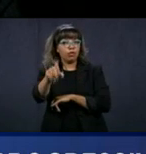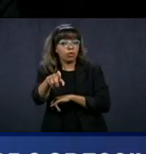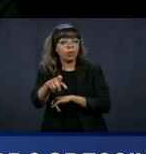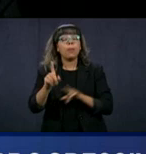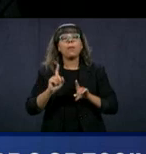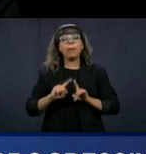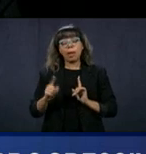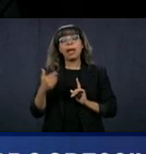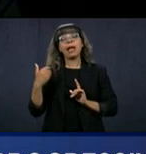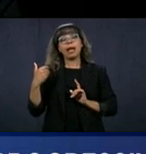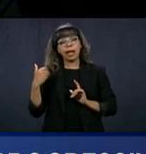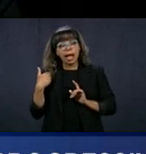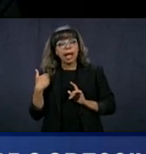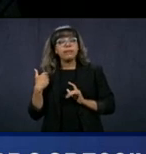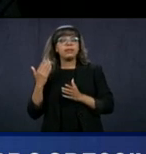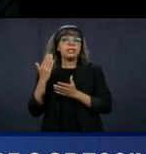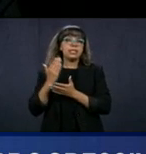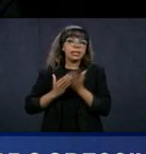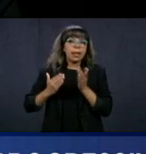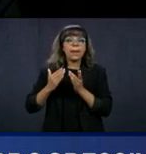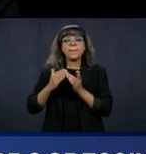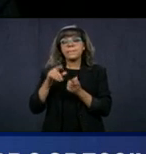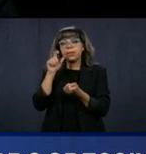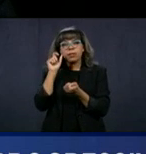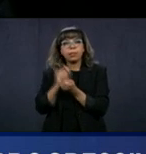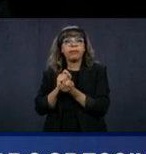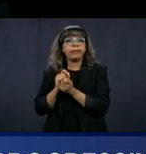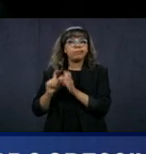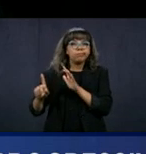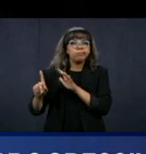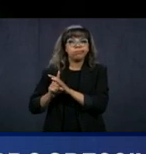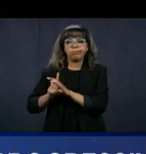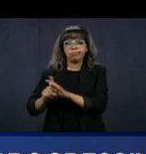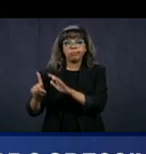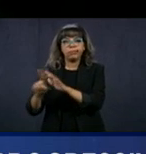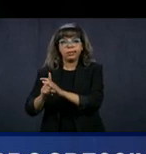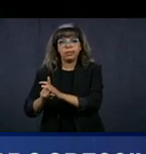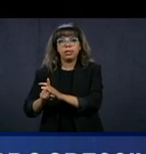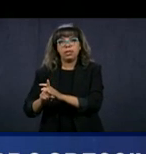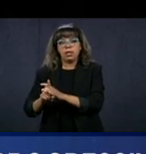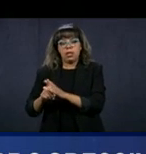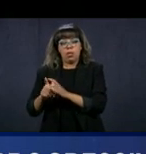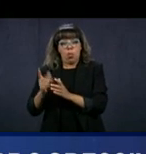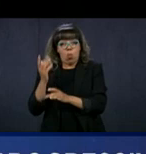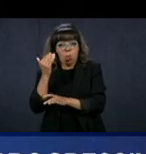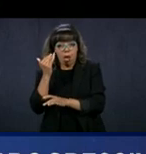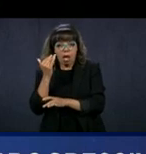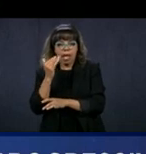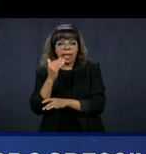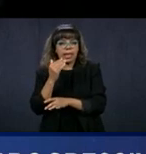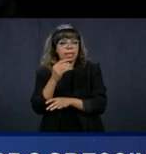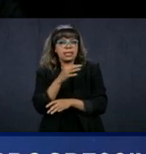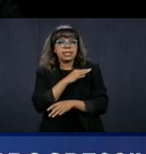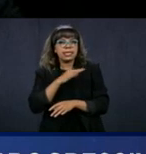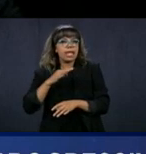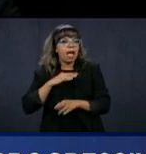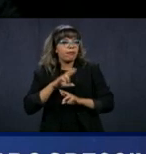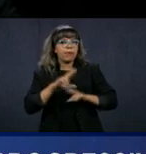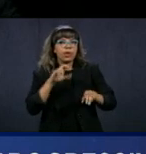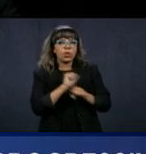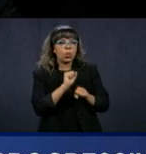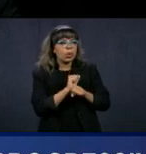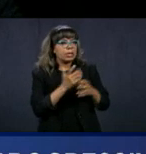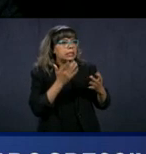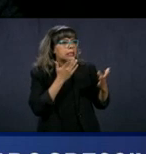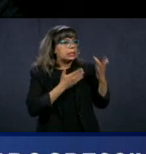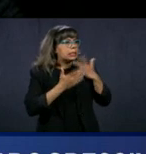au travail. Il y a évidemment des situations, car nous sommes dans un contexte où nous manquons de personnel.